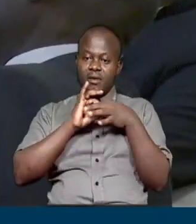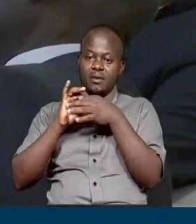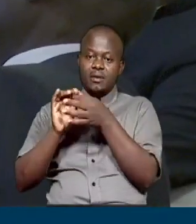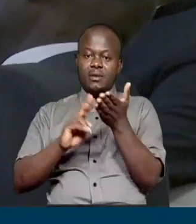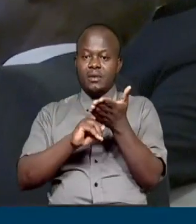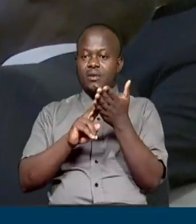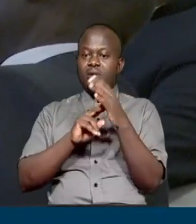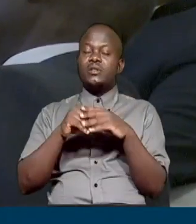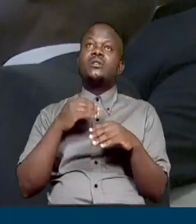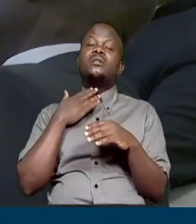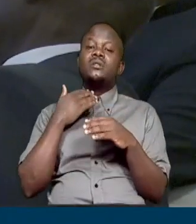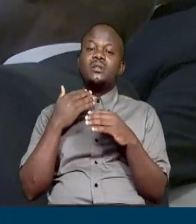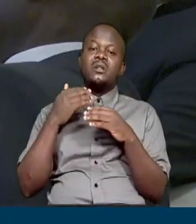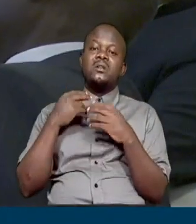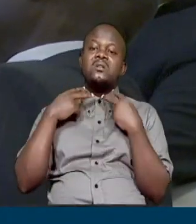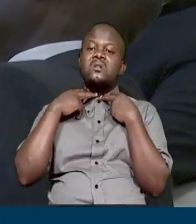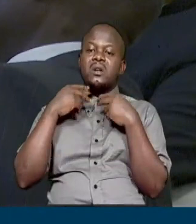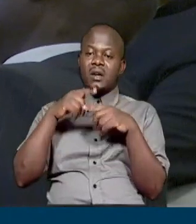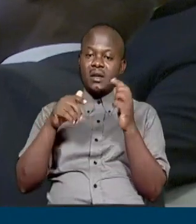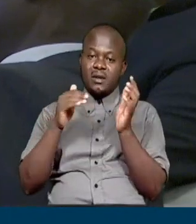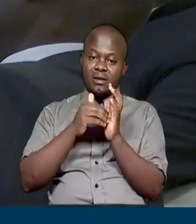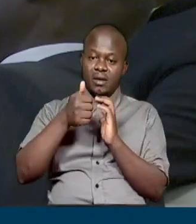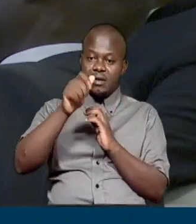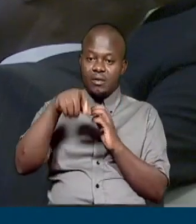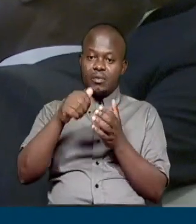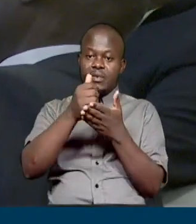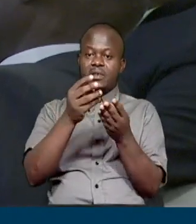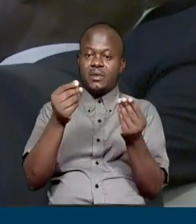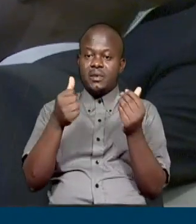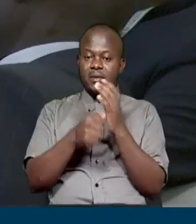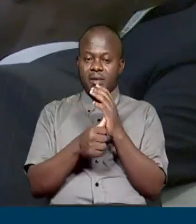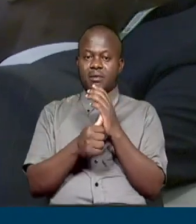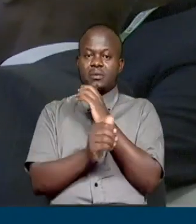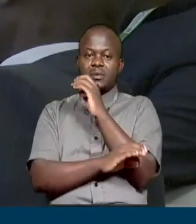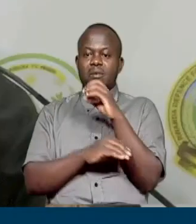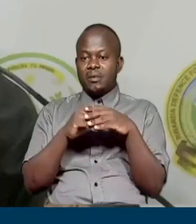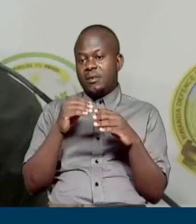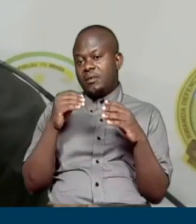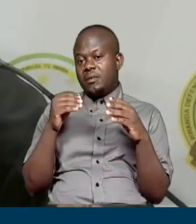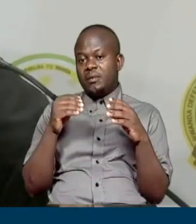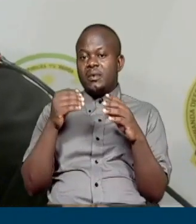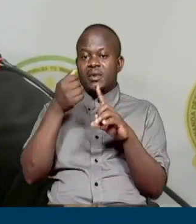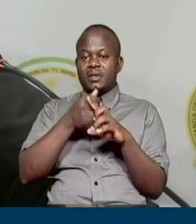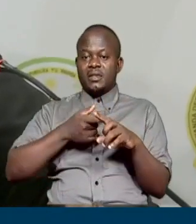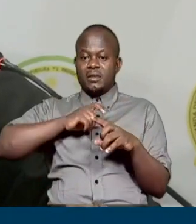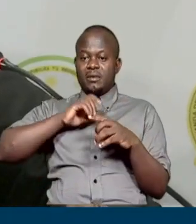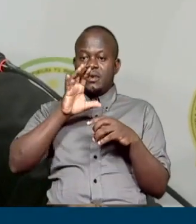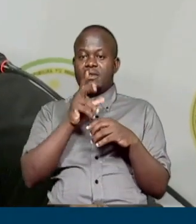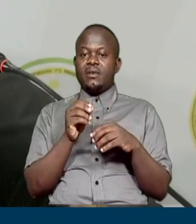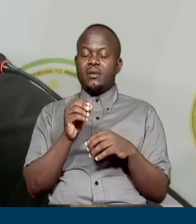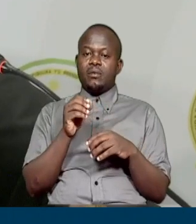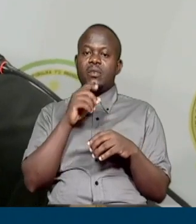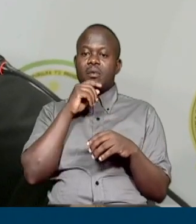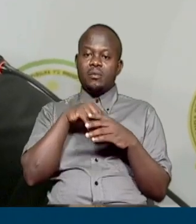na bagashaka buhake, nyamara ariyo yakabaye ifasha mu gukemura ibibazo by'ibihugu. Ku mpirimbanyi y'ubumwe n'ishema rya Afurika,